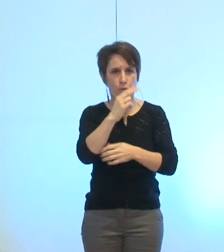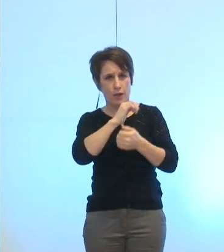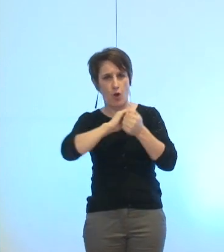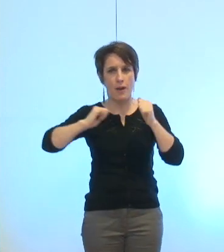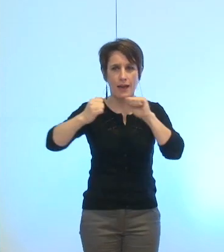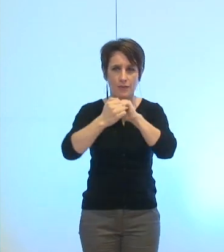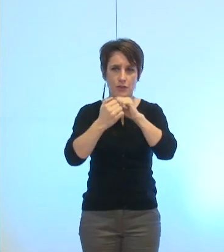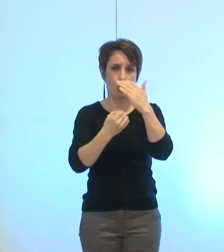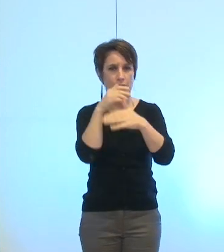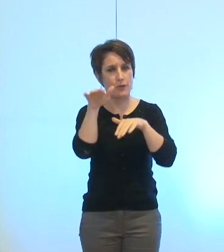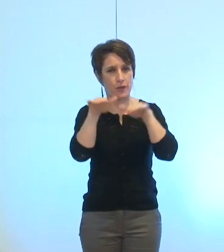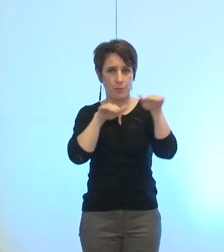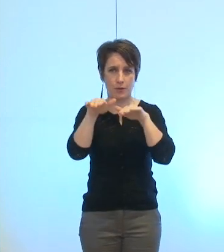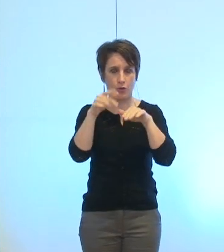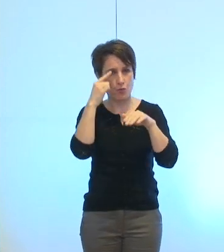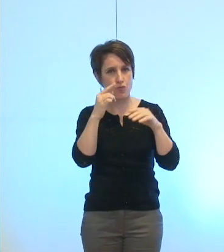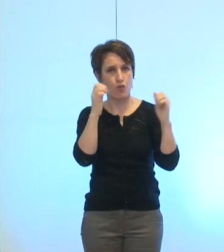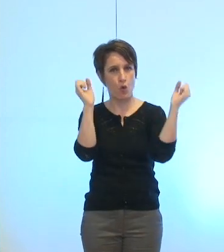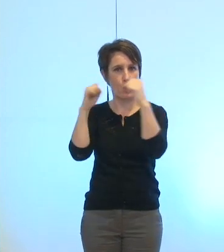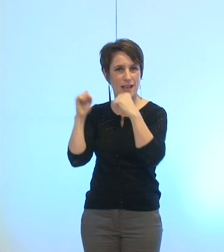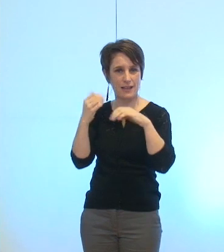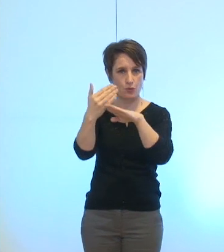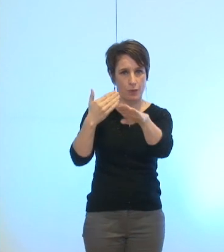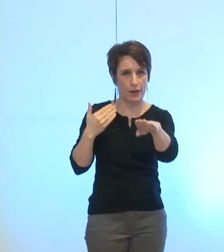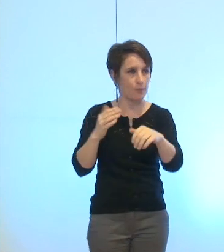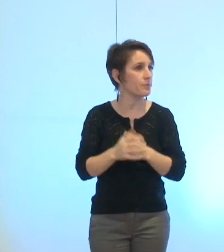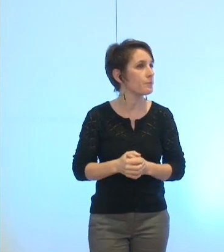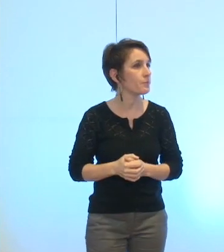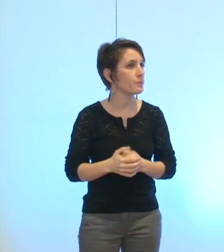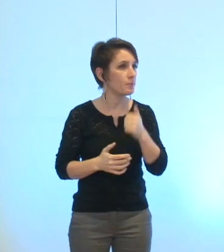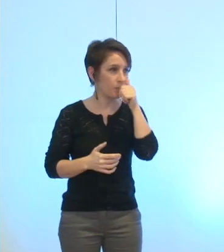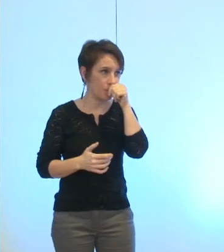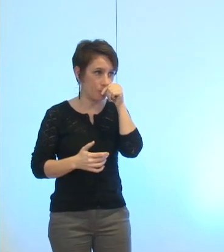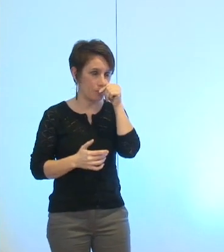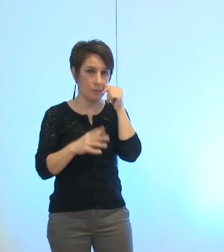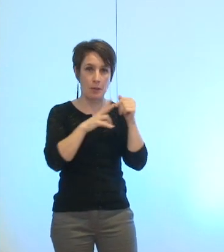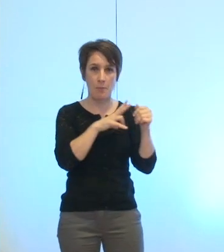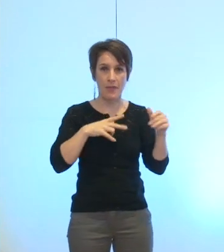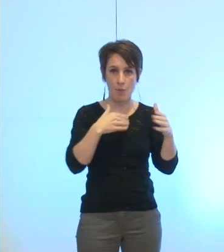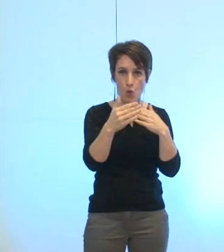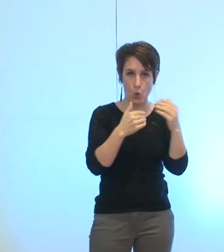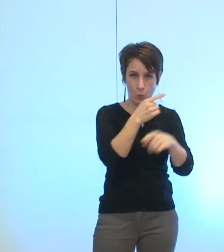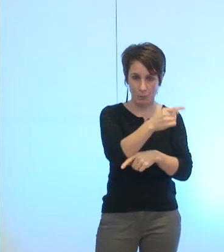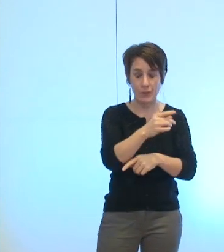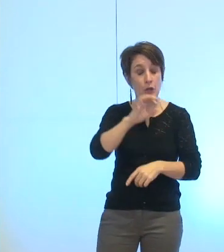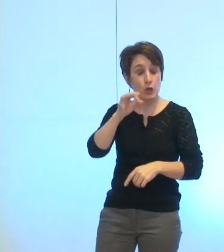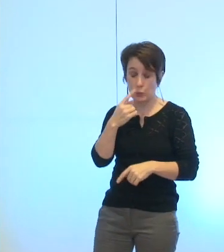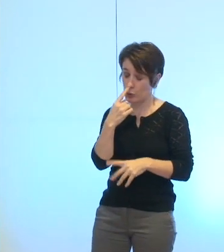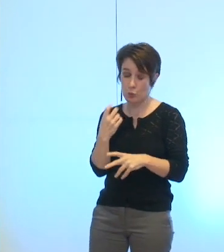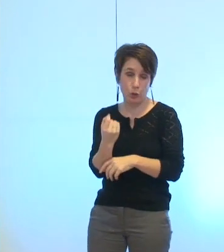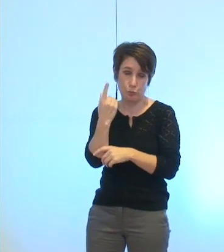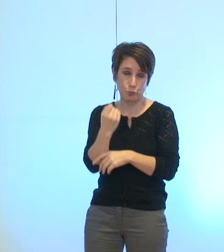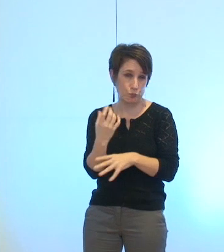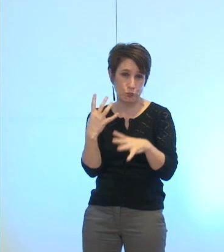définition des modalités de la concertation préalable madame Leureux oui de nouveau brièvement puisque la